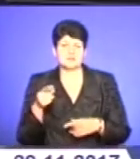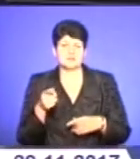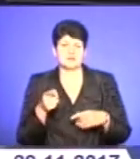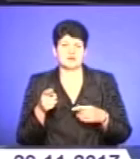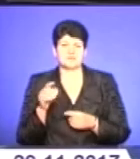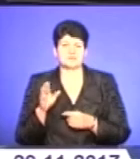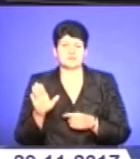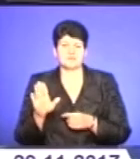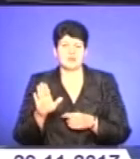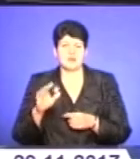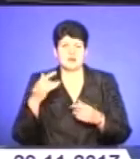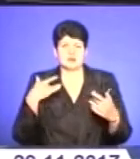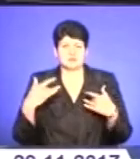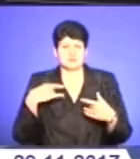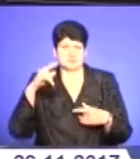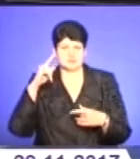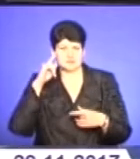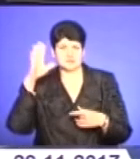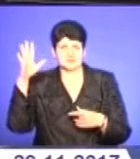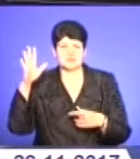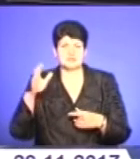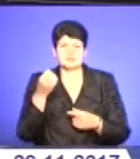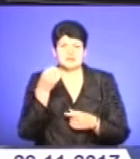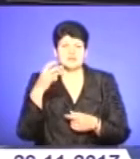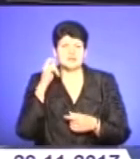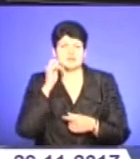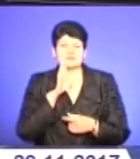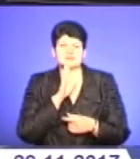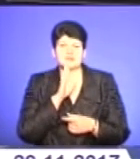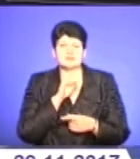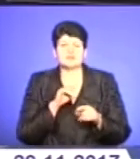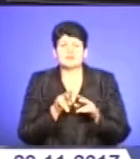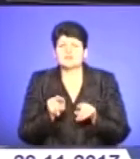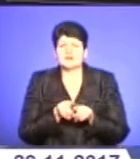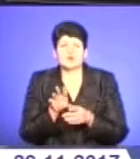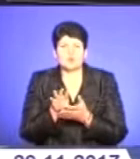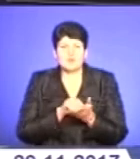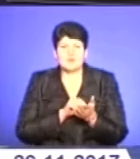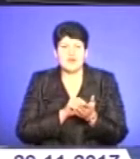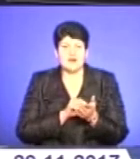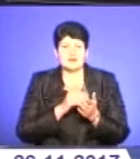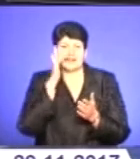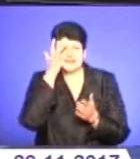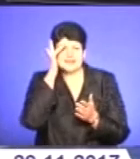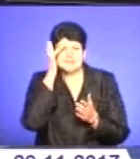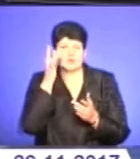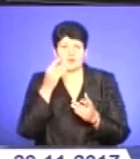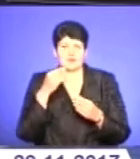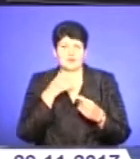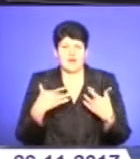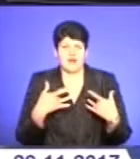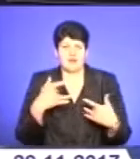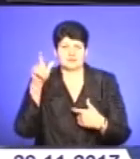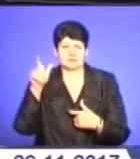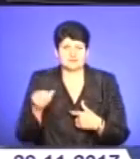Рай. 15-річна школярка Вікторія Засаднюк – маленька копія відомої індійської актриси. Зовнішня схожість одразу кидається в